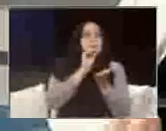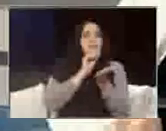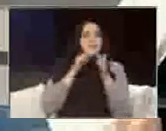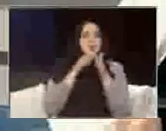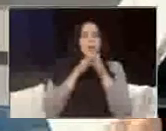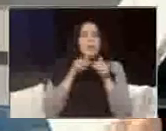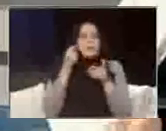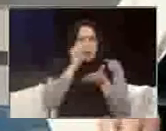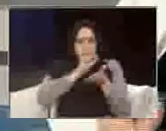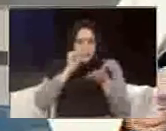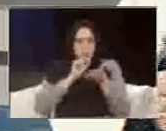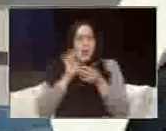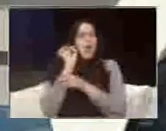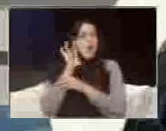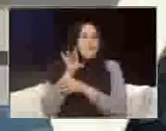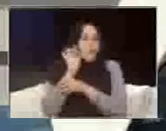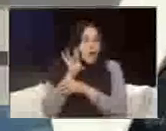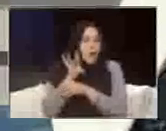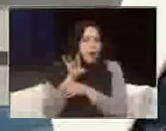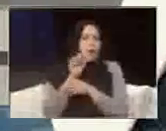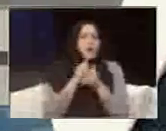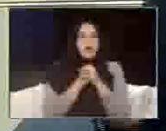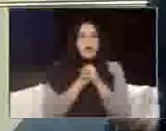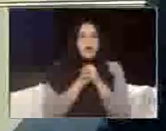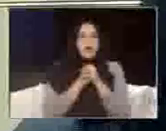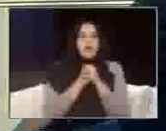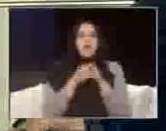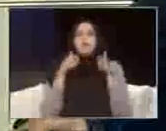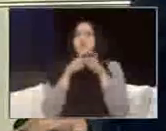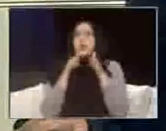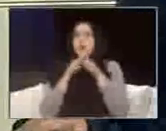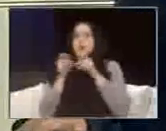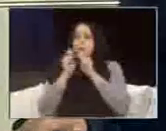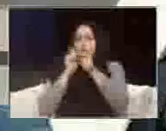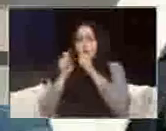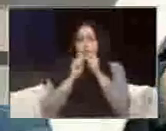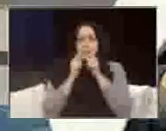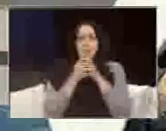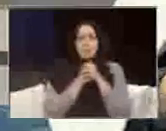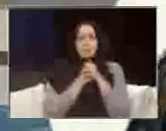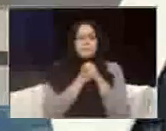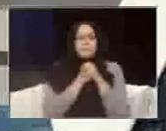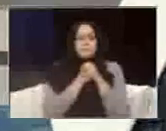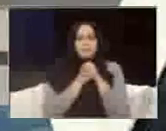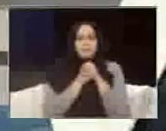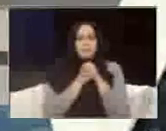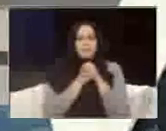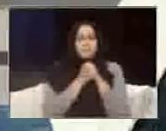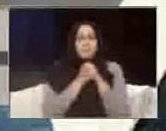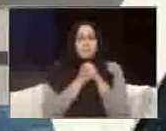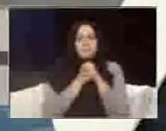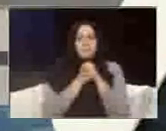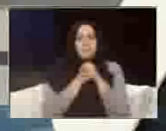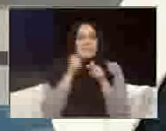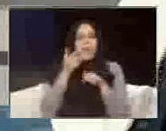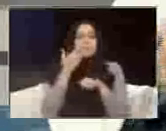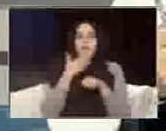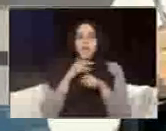في المكاتبة، في المراسلة، في طلب اللقاء، في انت طلبي الأودينس يعني طلب المقابلة. نعم، وهذه